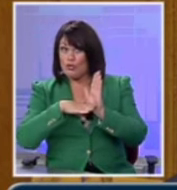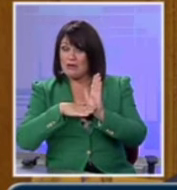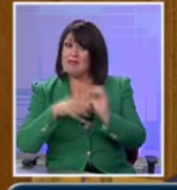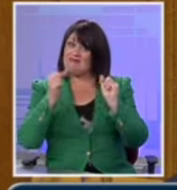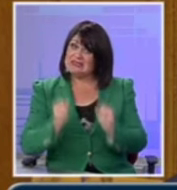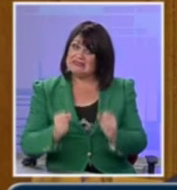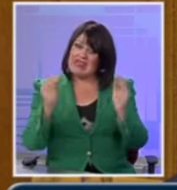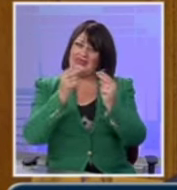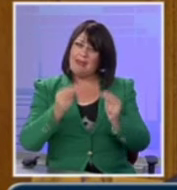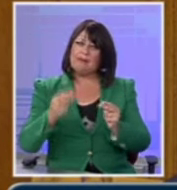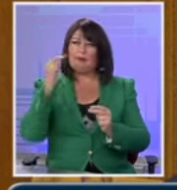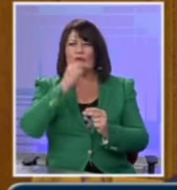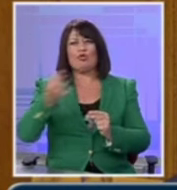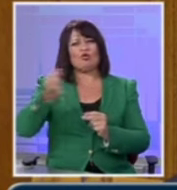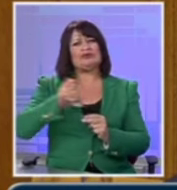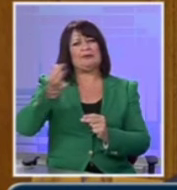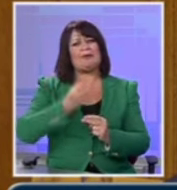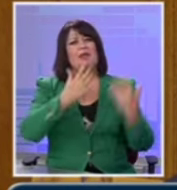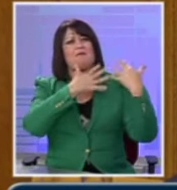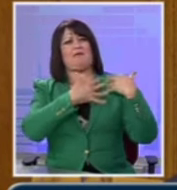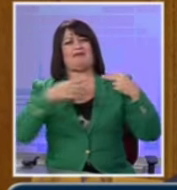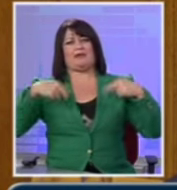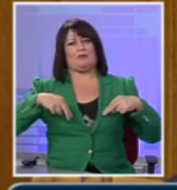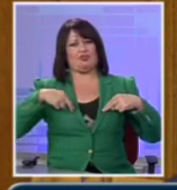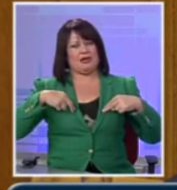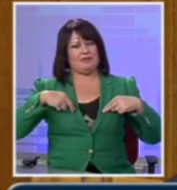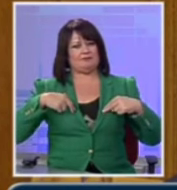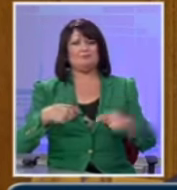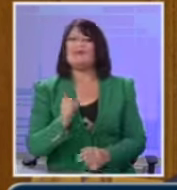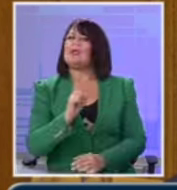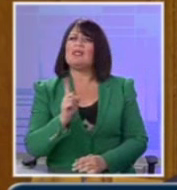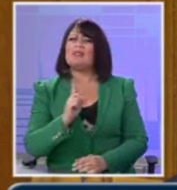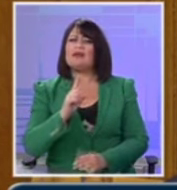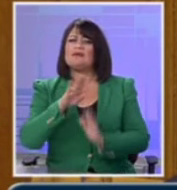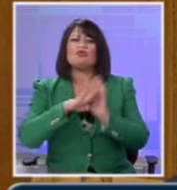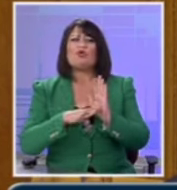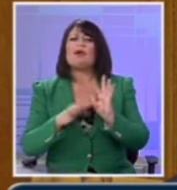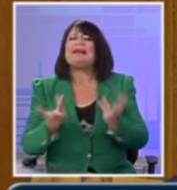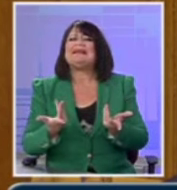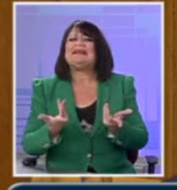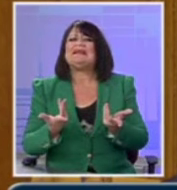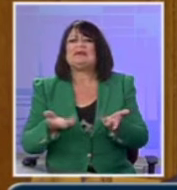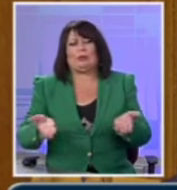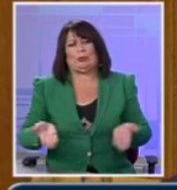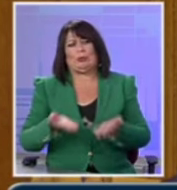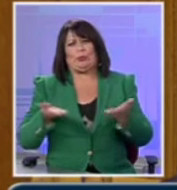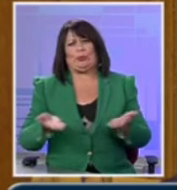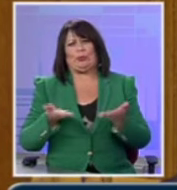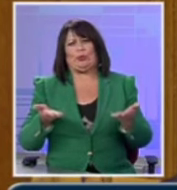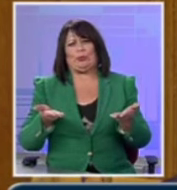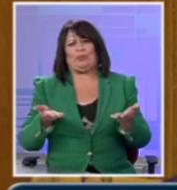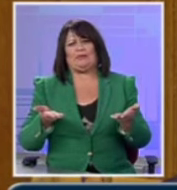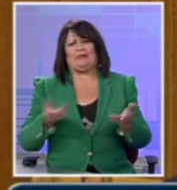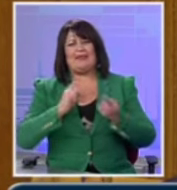οποίου παρουσίασε ήδη ο Πρωθυπουργός και οι αρμόδιοι υπουργοί, δεν θα προσπαθεί απλώς να μετριάζει τις κοινωνικές συνέπειες